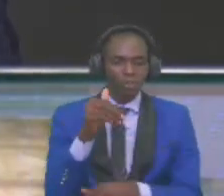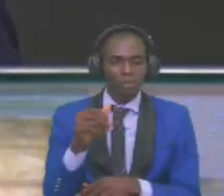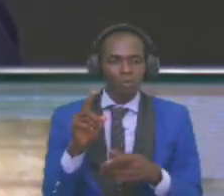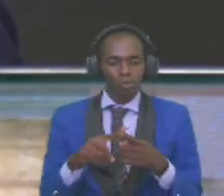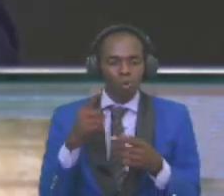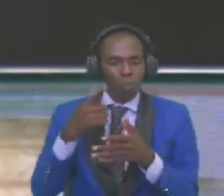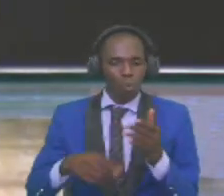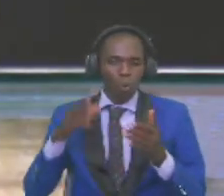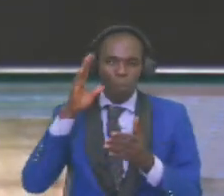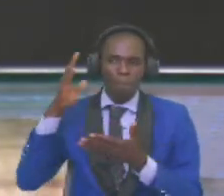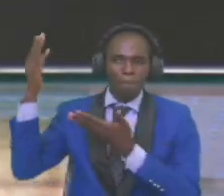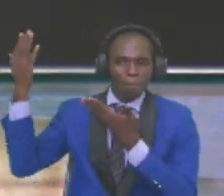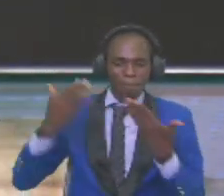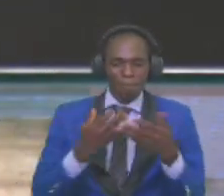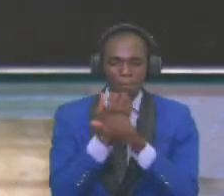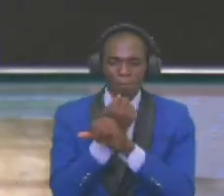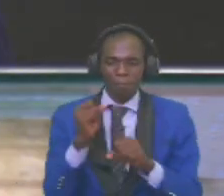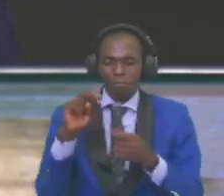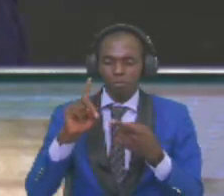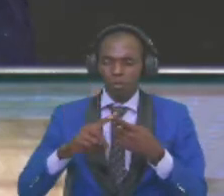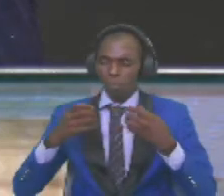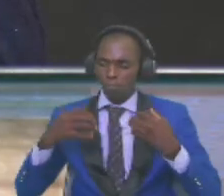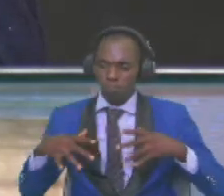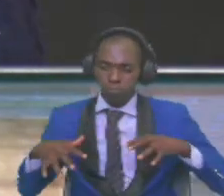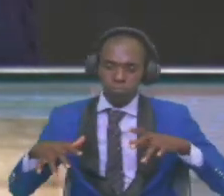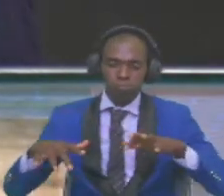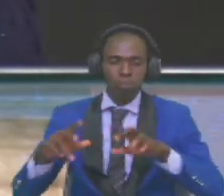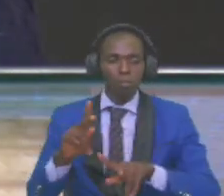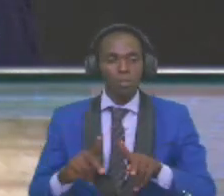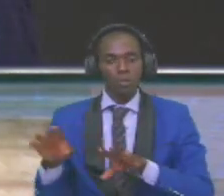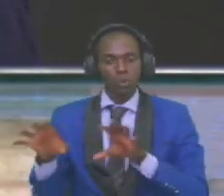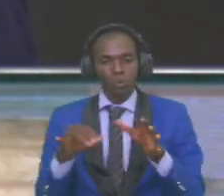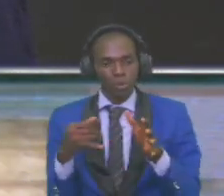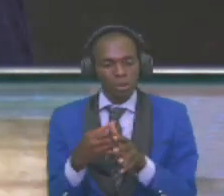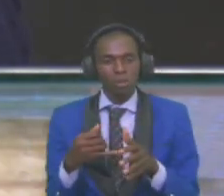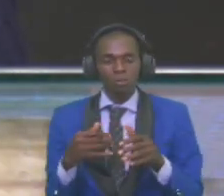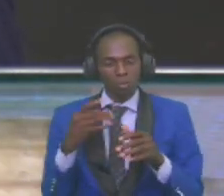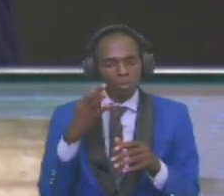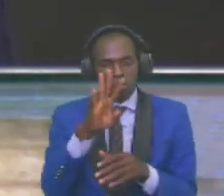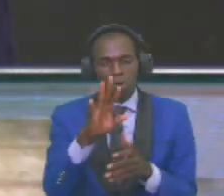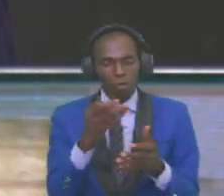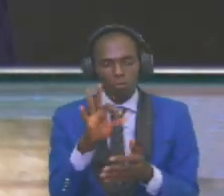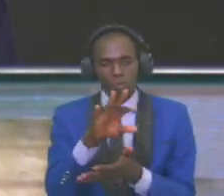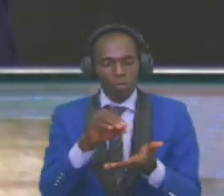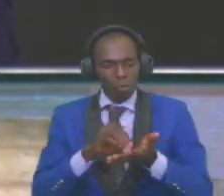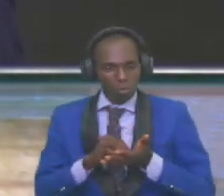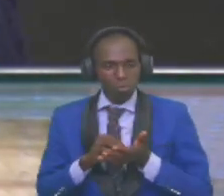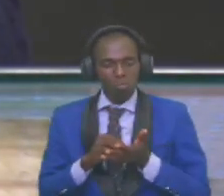sur ce qui va amener le salut aux multitudes vous faire cela volontairement